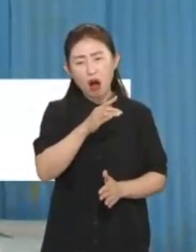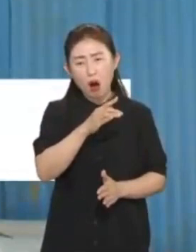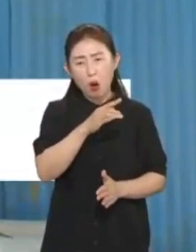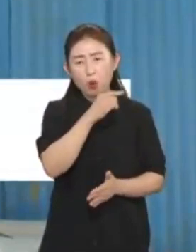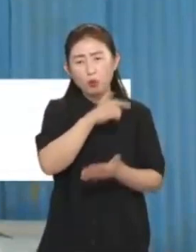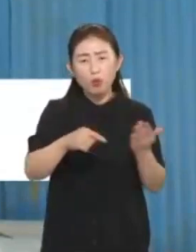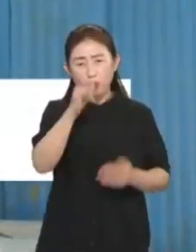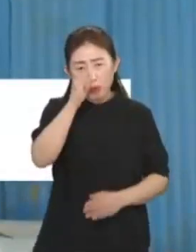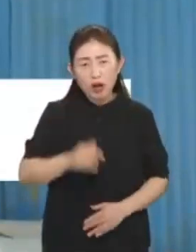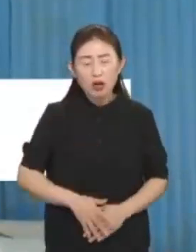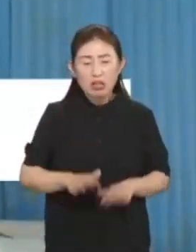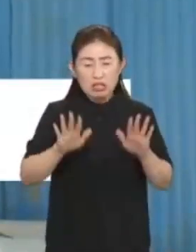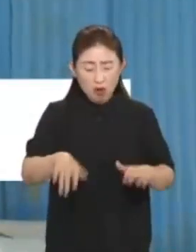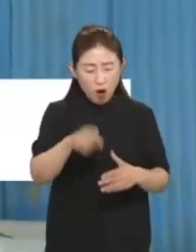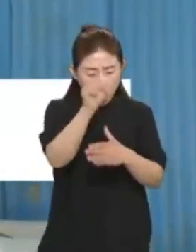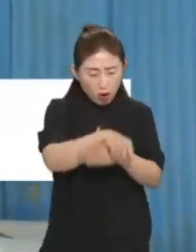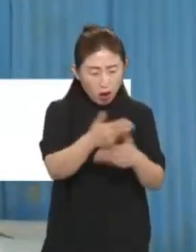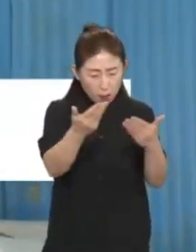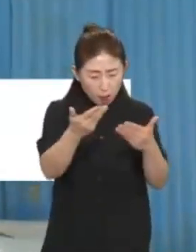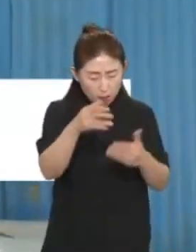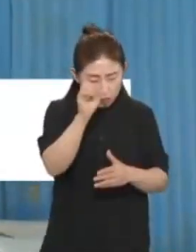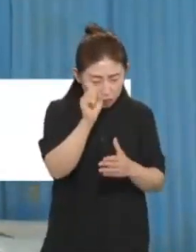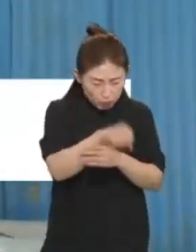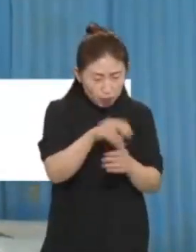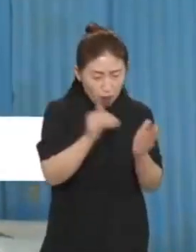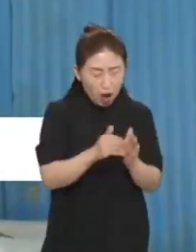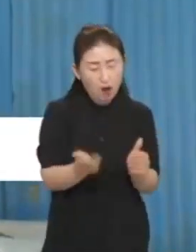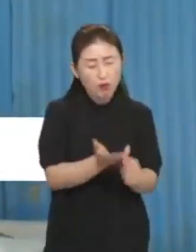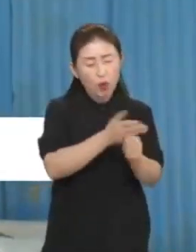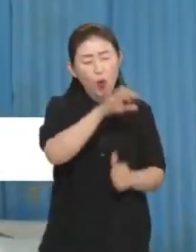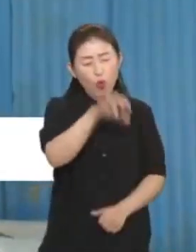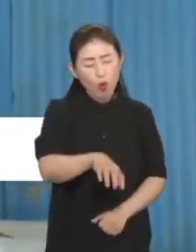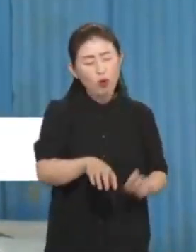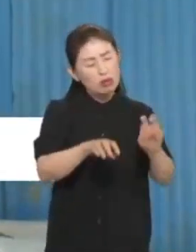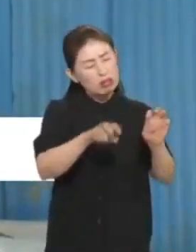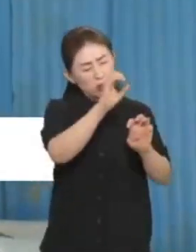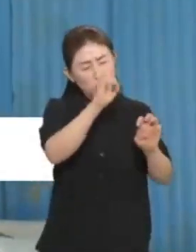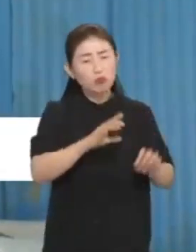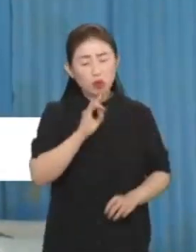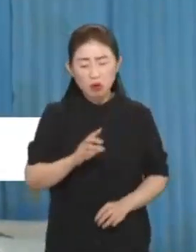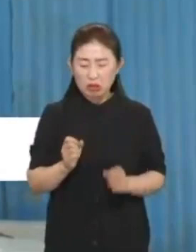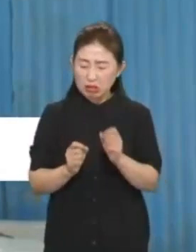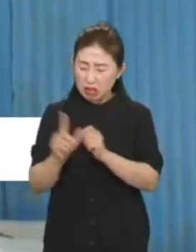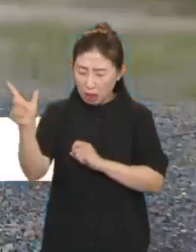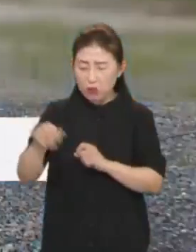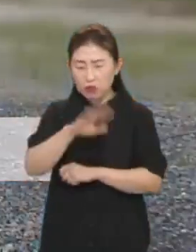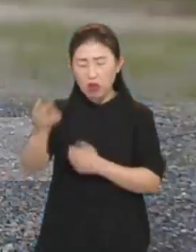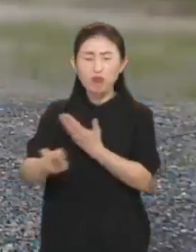안 돼요. 그리고 한 70, 80%가 불법을 해요. 허가내는 고는 사람들만 바보가 되고.